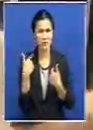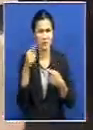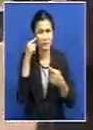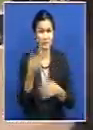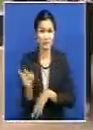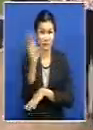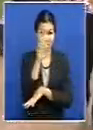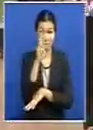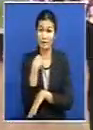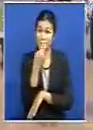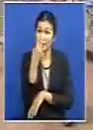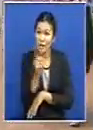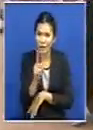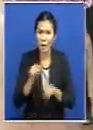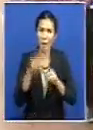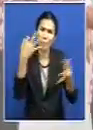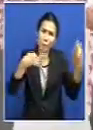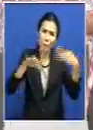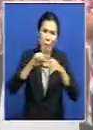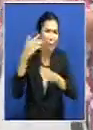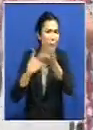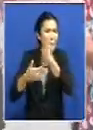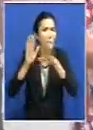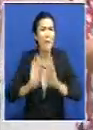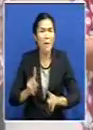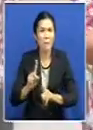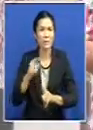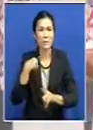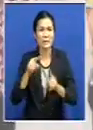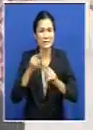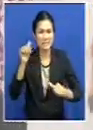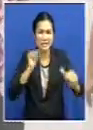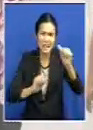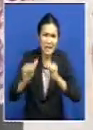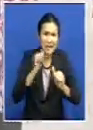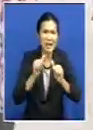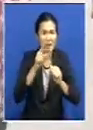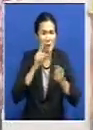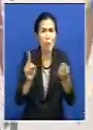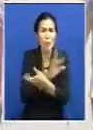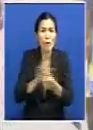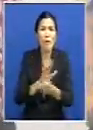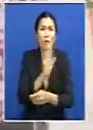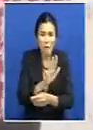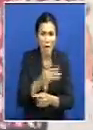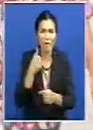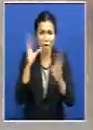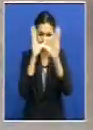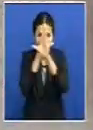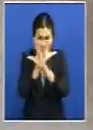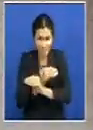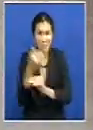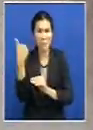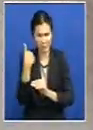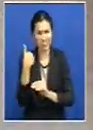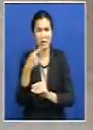ในช่วงกลางวันจะเห็นนะคะว่ามีรำวงย้อนยุคการแสดงวัฒนธรรมพื้นเมืองแล้วก็ยังมีภาคกลางคืนนะคะคือแน่นอนค่ะ